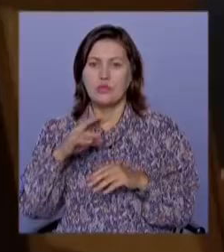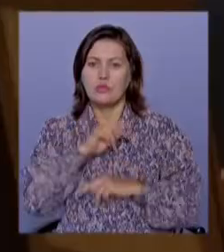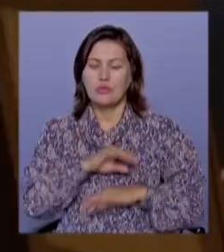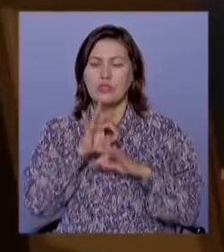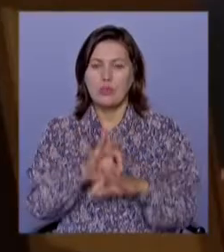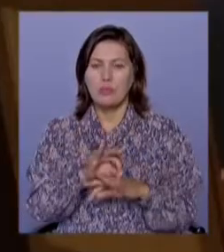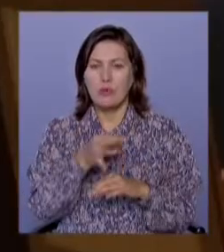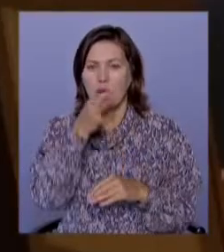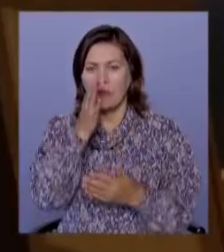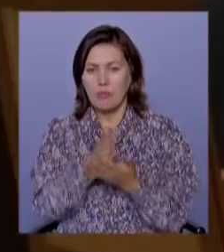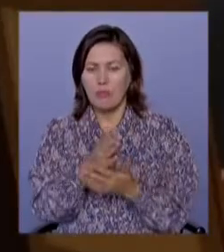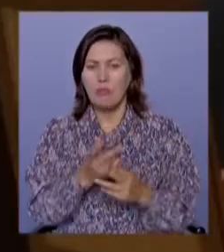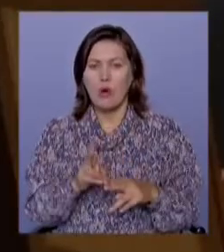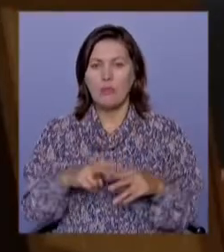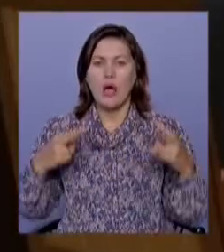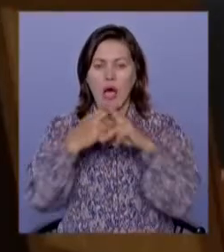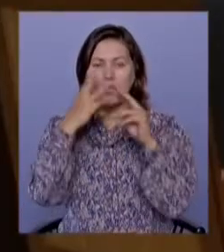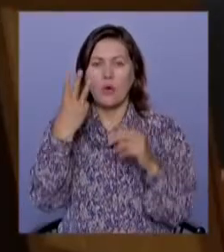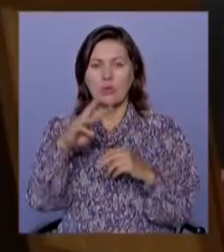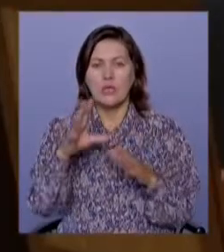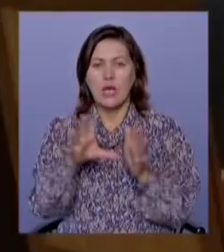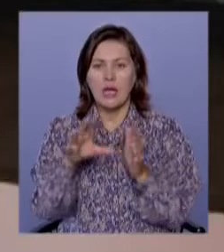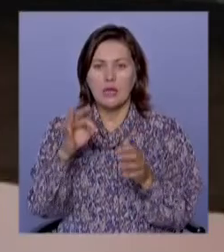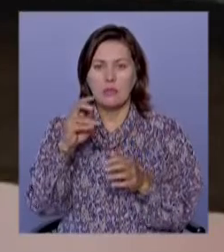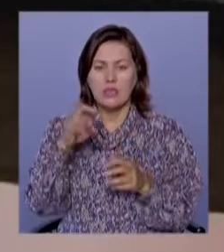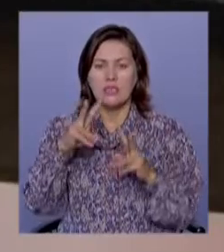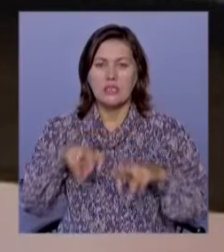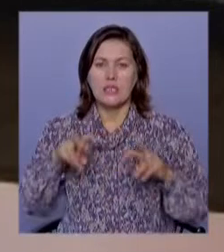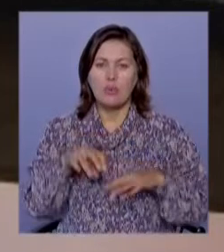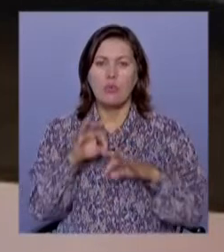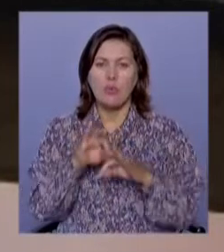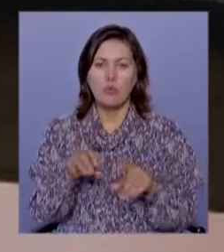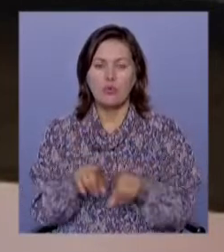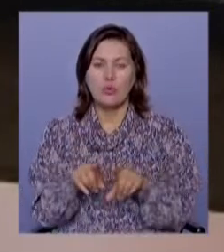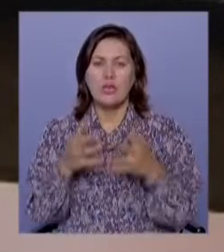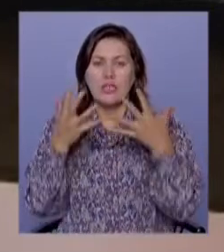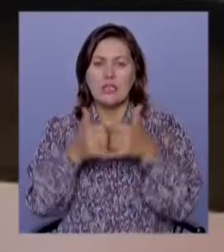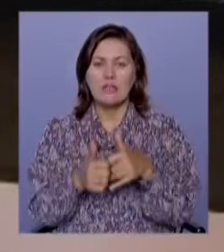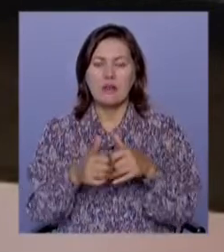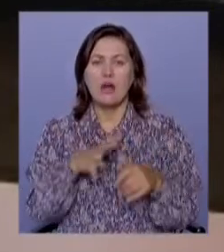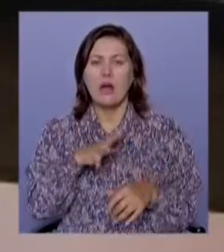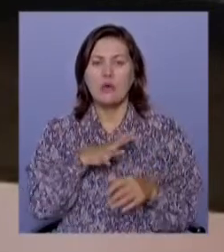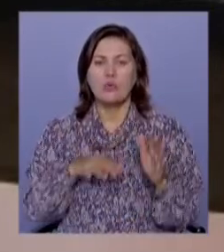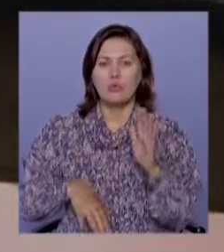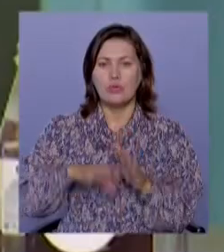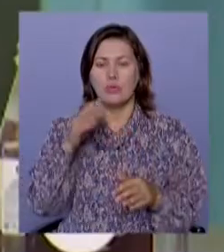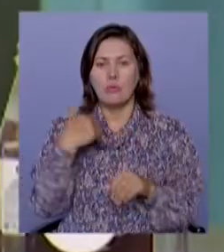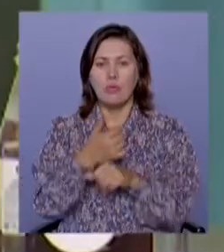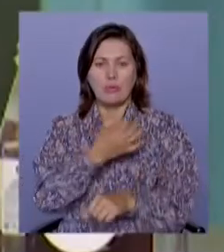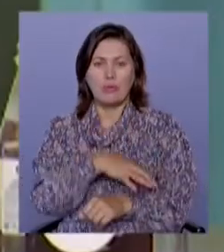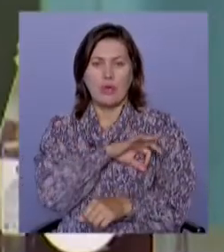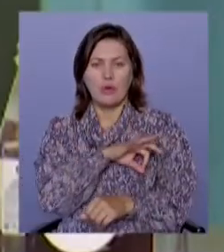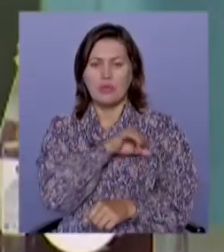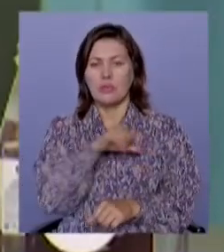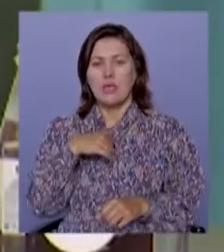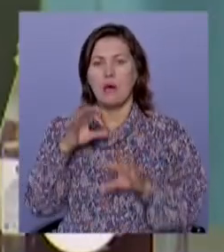қатар алғашқы рет Астанада 30 электрондық криминалистік зерттеулер өткізілді. Цифрландырудың артықшылығын бас прокурордың өзі де